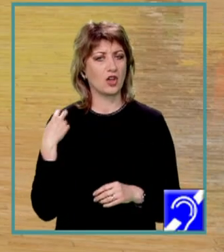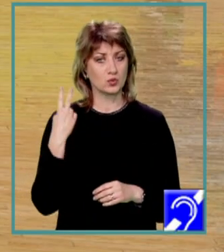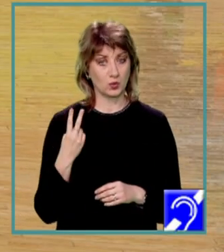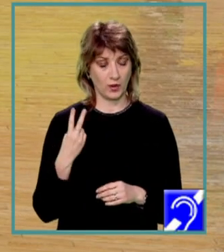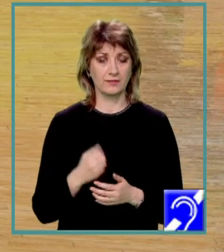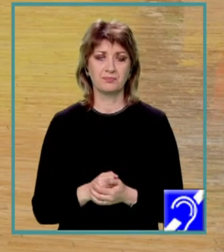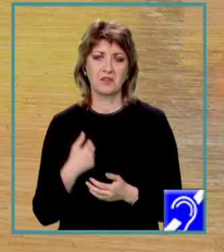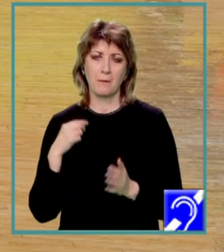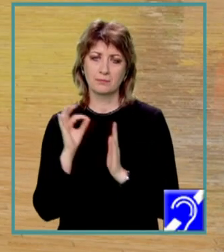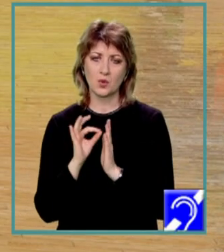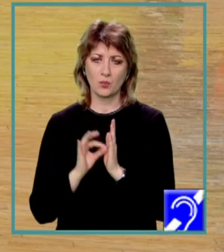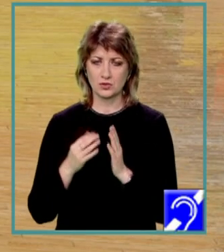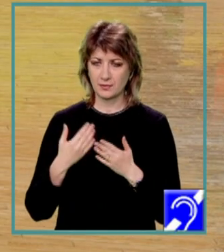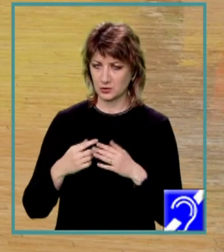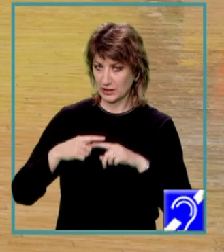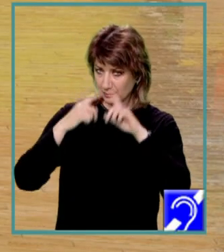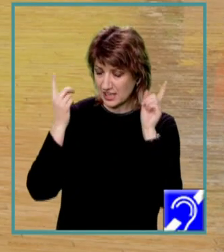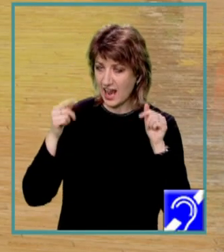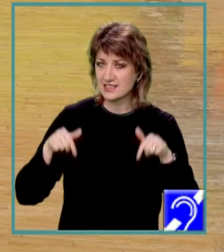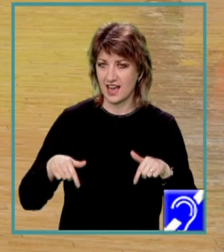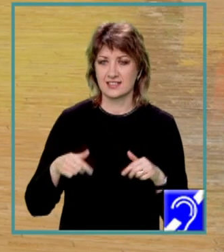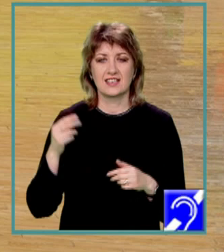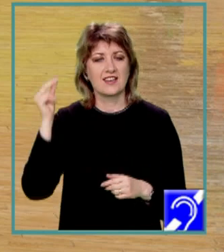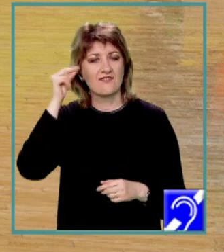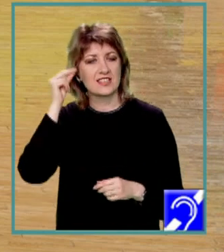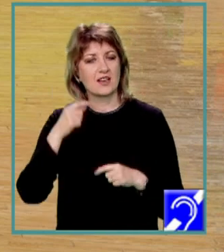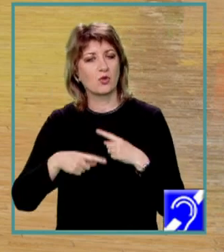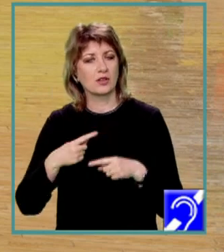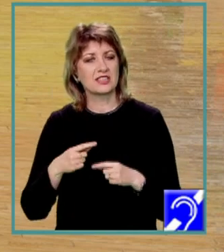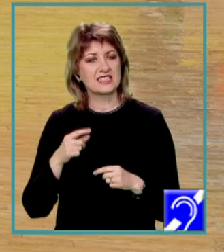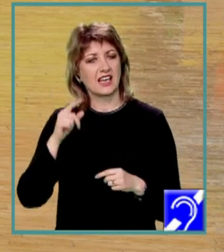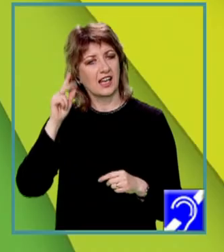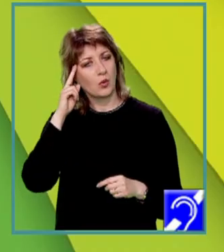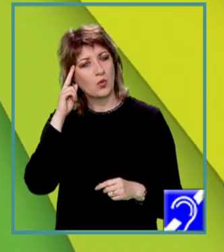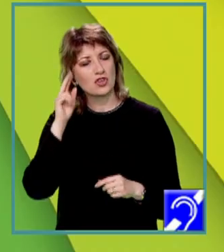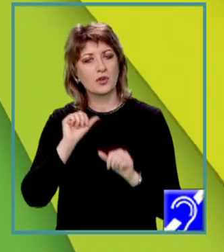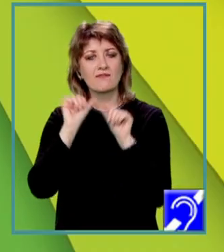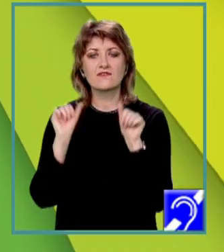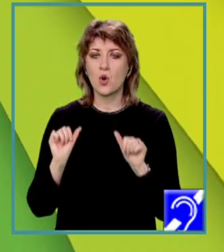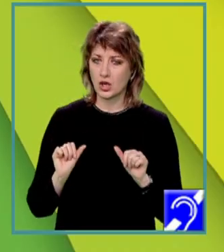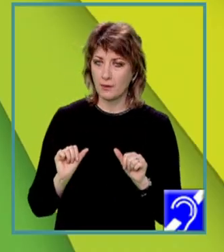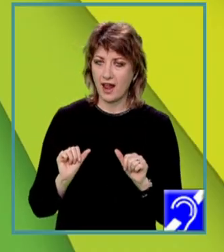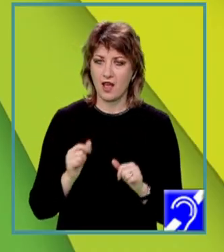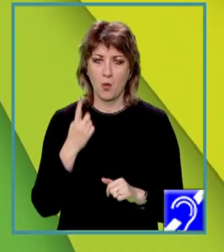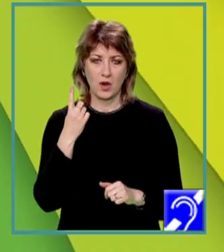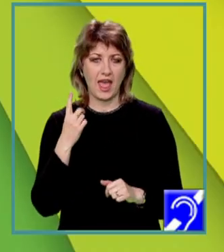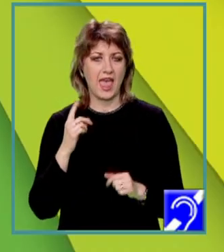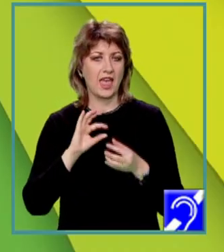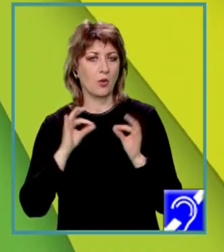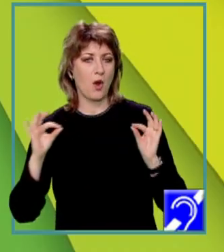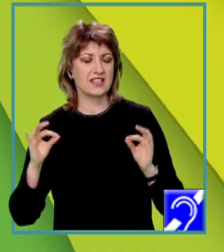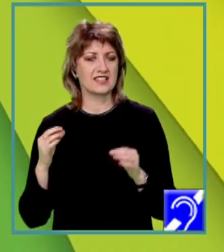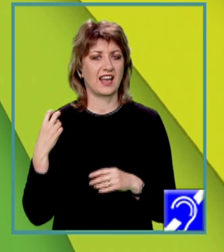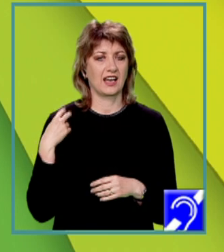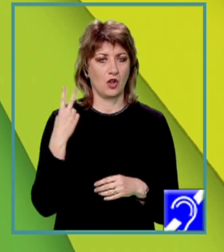pentru dimineața aceasta să învățăm următoarele să recunoaștem formele unei ecuații de gradul al doilea